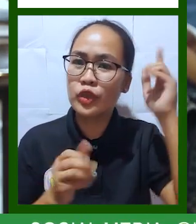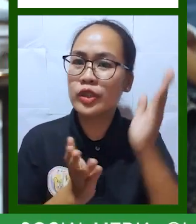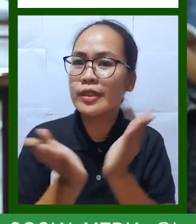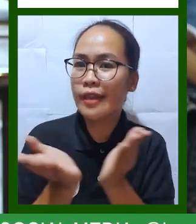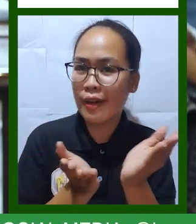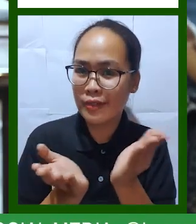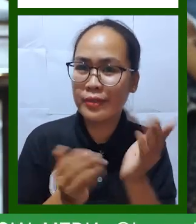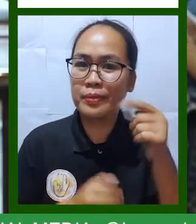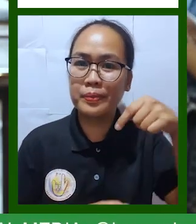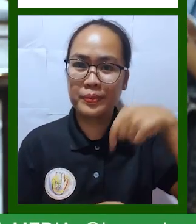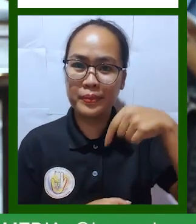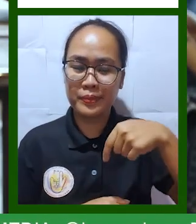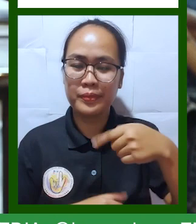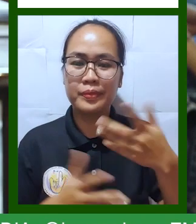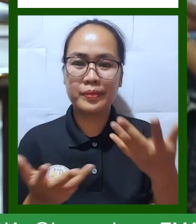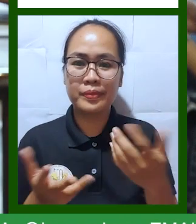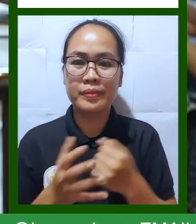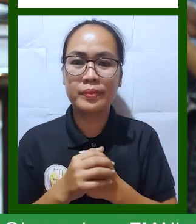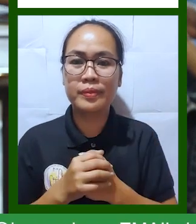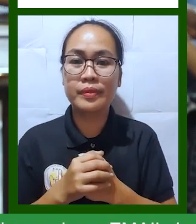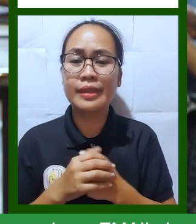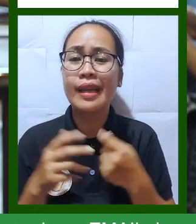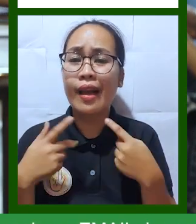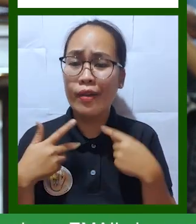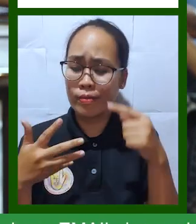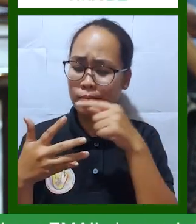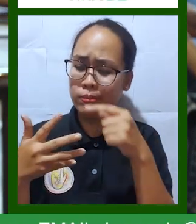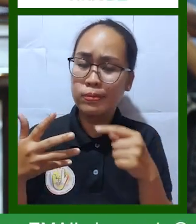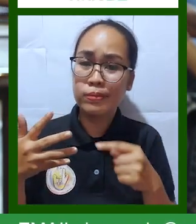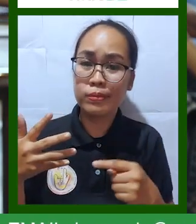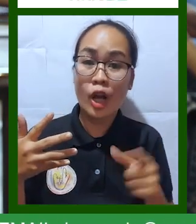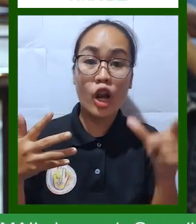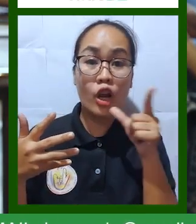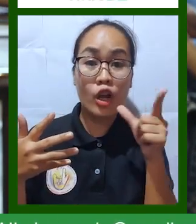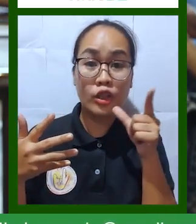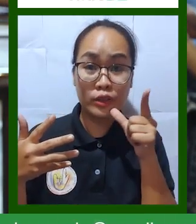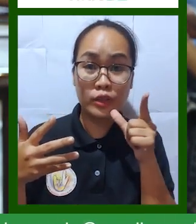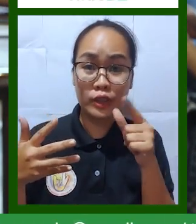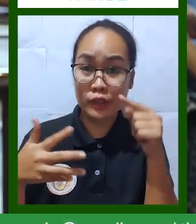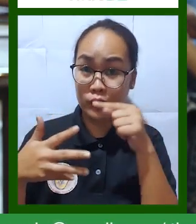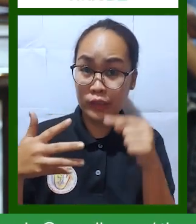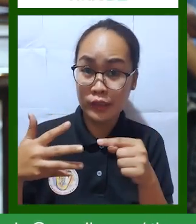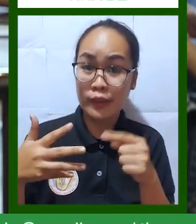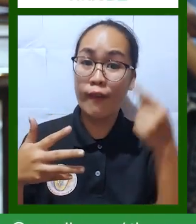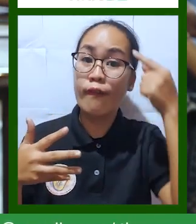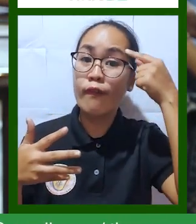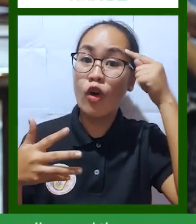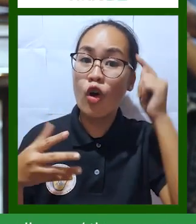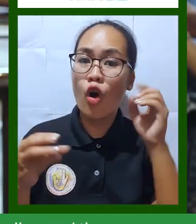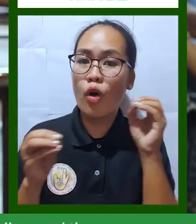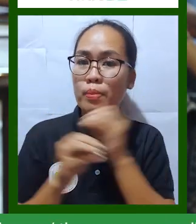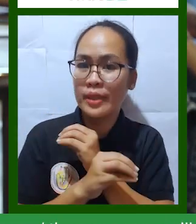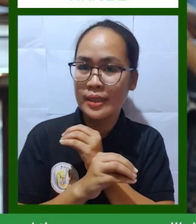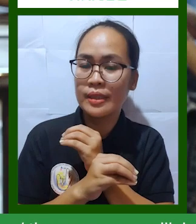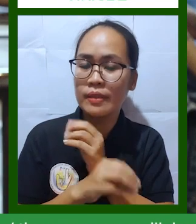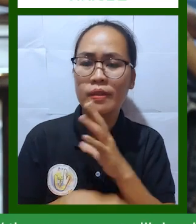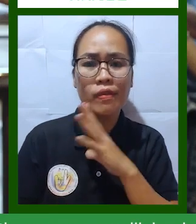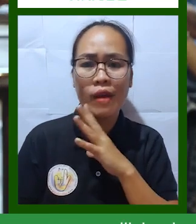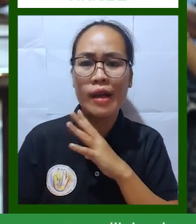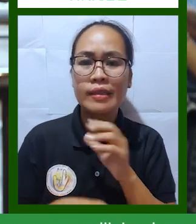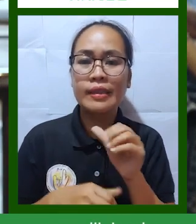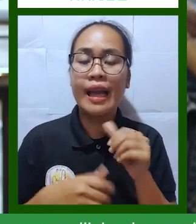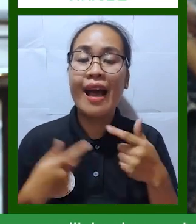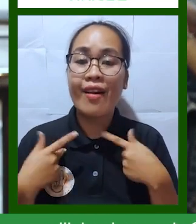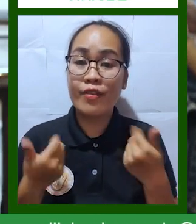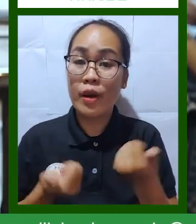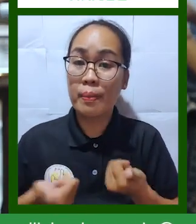sinaserve dito. So meron din silang mga lunch sets para sa ating mga office crowd na available naman